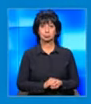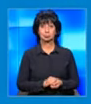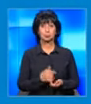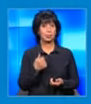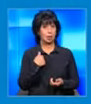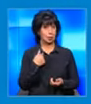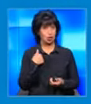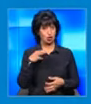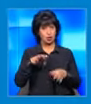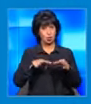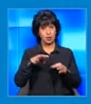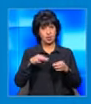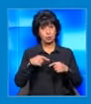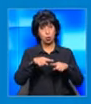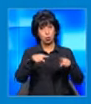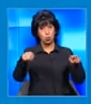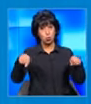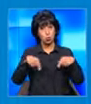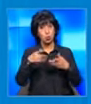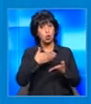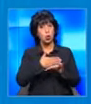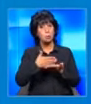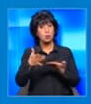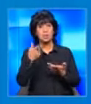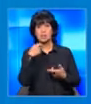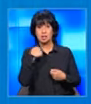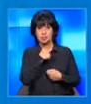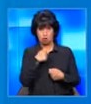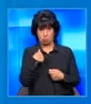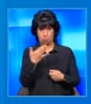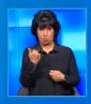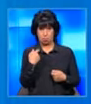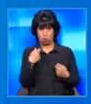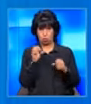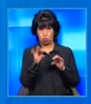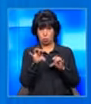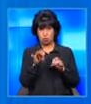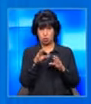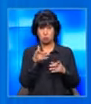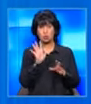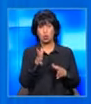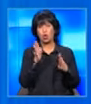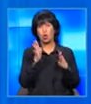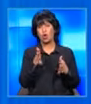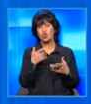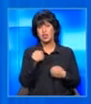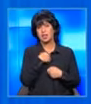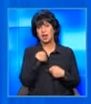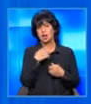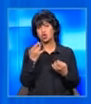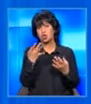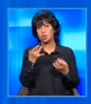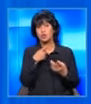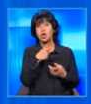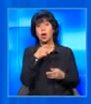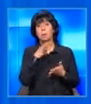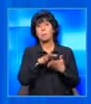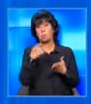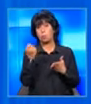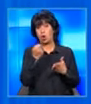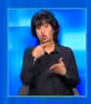Нашето изборно студио продължава. За съжаление, преди малко ви съобщихме една много лоша, трагична новина. Пожар в COVID-отделението в